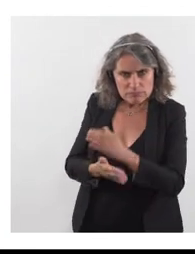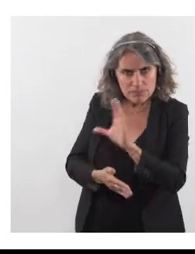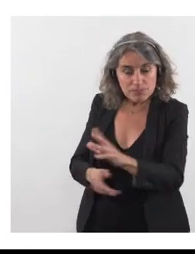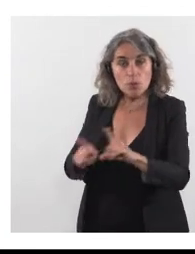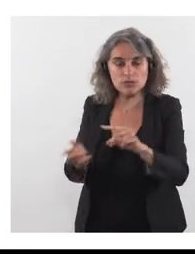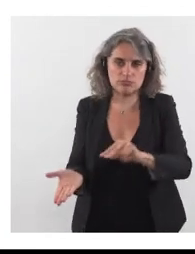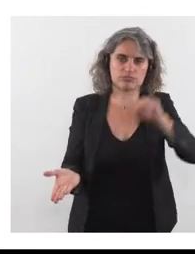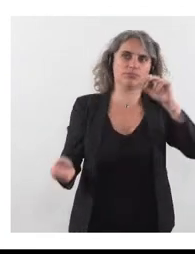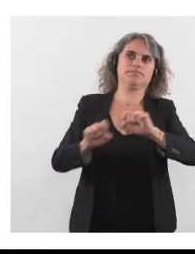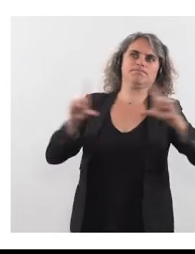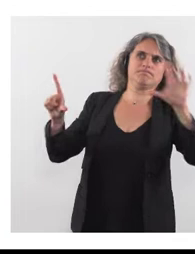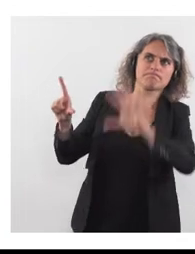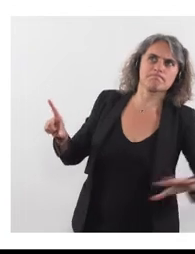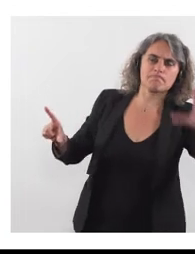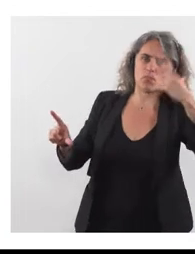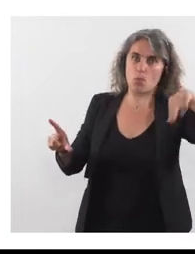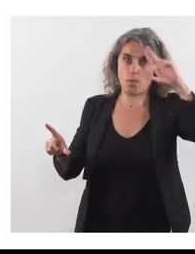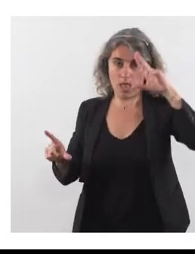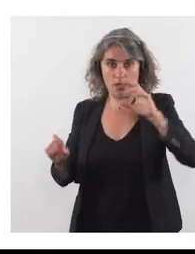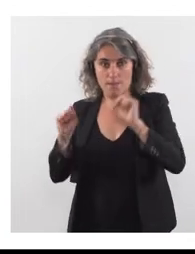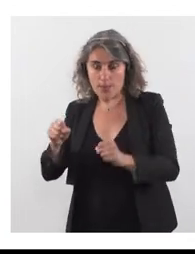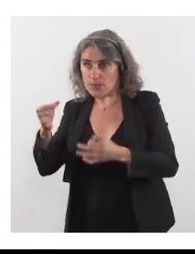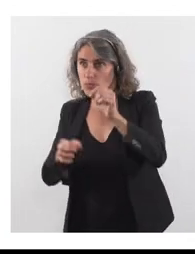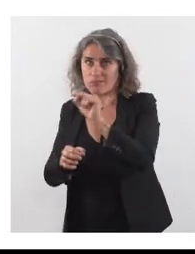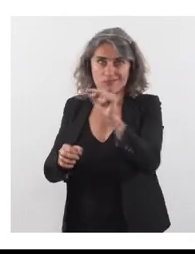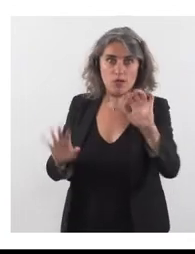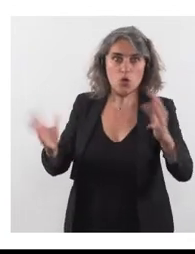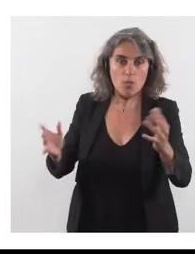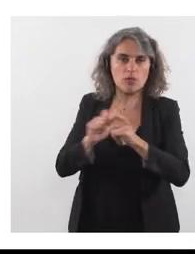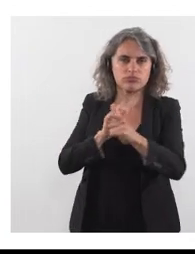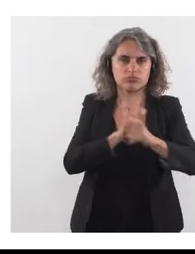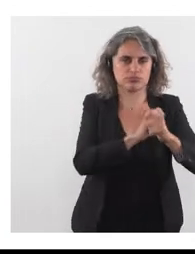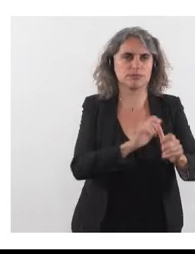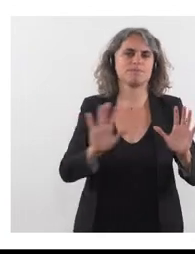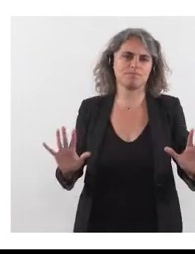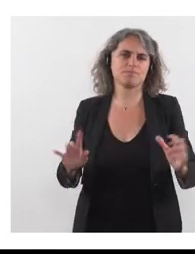contexte européen d'accès aux différentes juridictions. Alors on va avoir